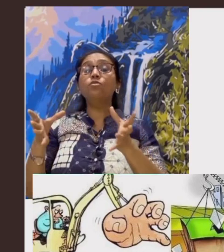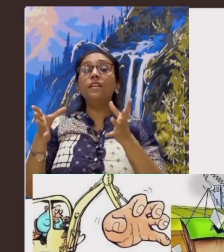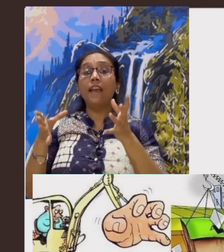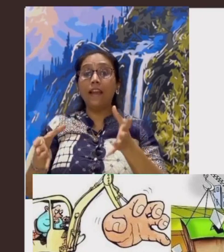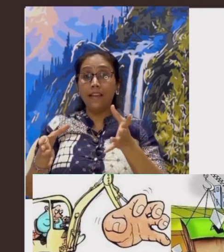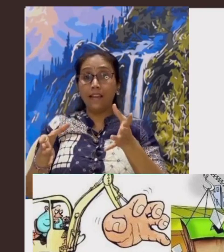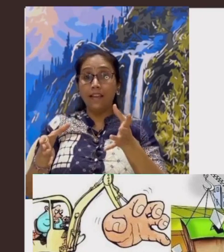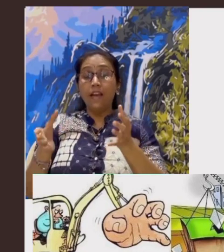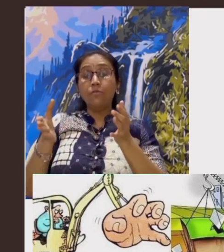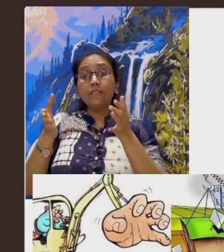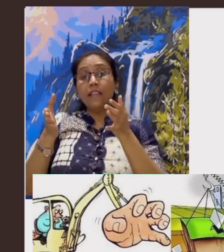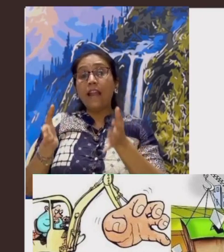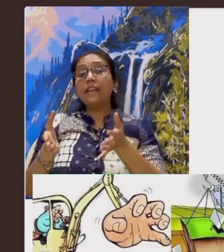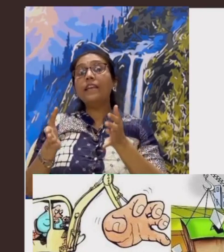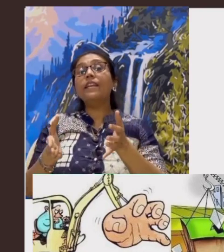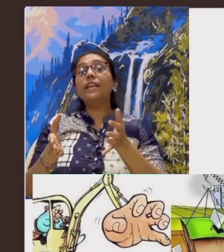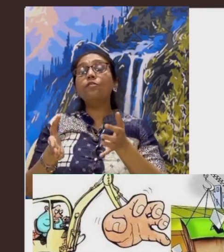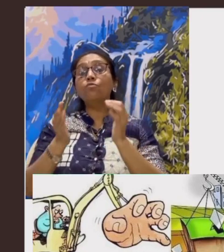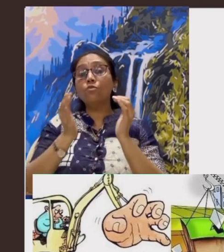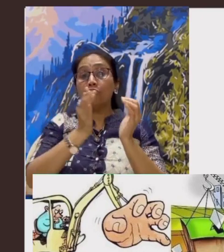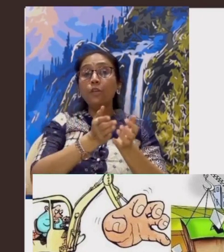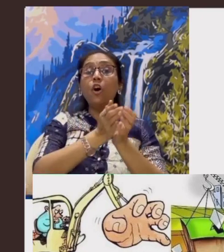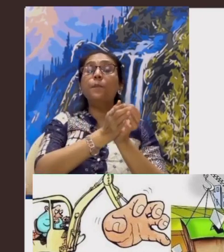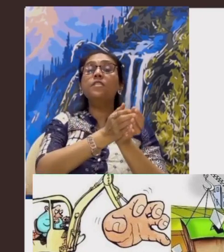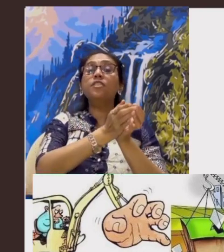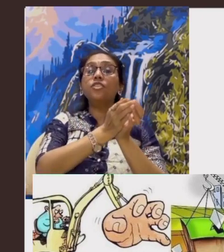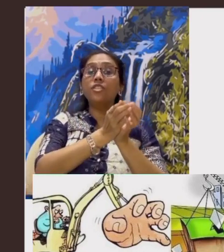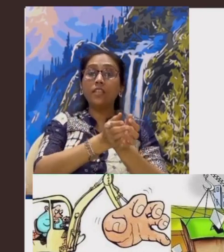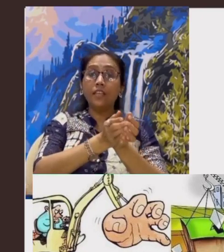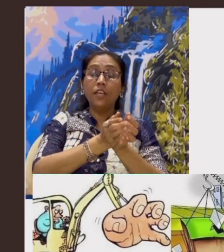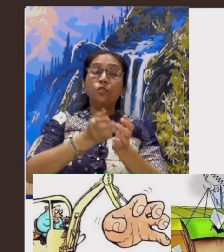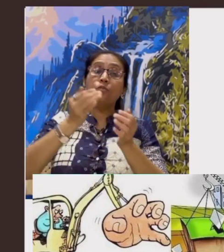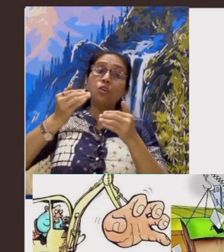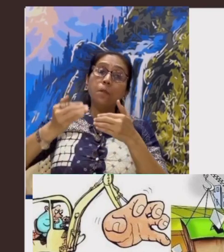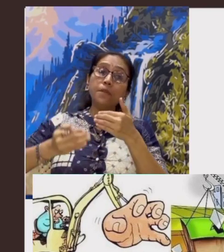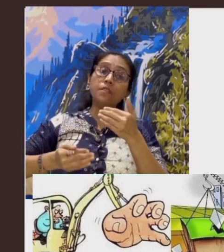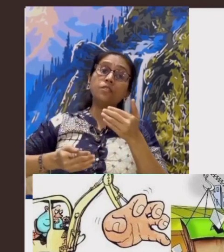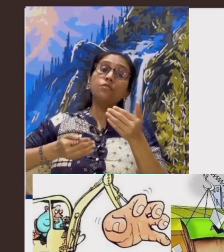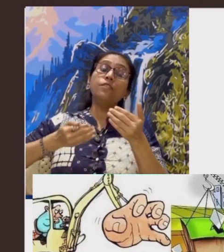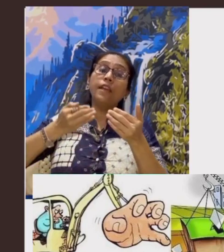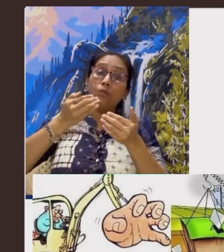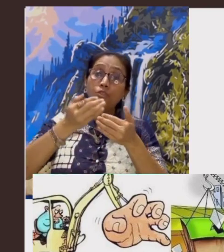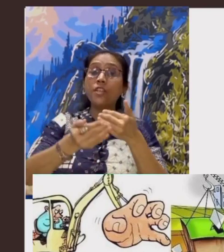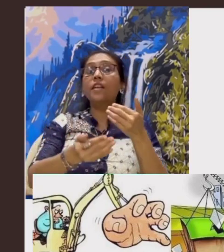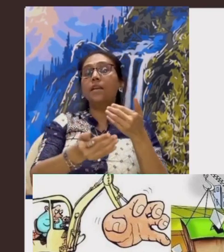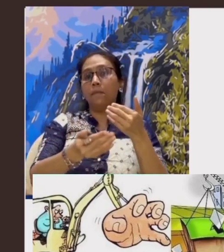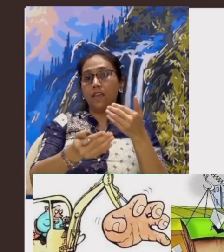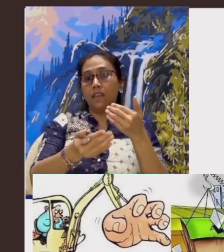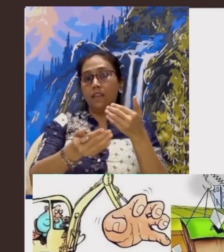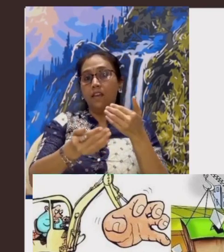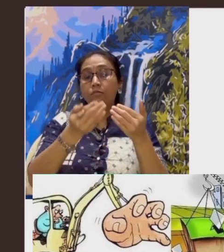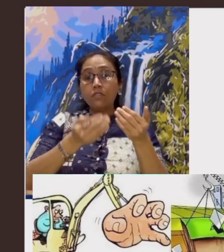जो लैंड है उस लैंड के रिलेटेड उसको जो भी कॉम्पनसेशन चाहिए तो वो कॉम्पनसेशन को नेगोशिएट कर